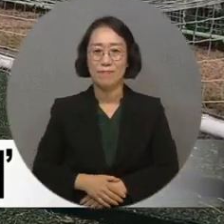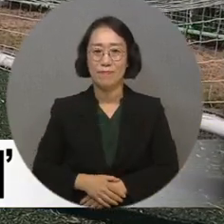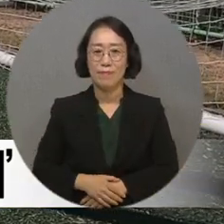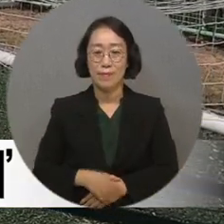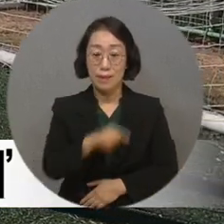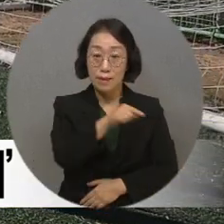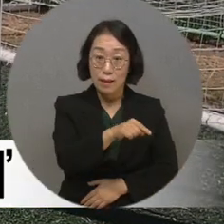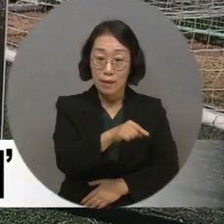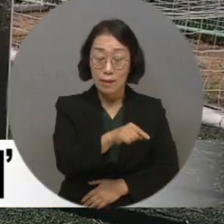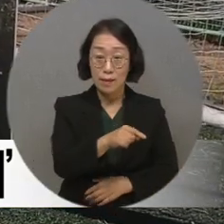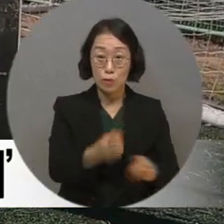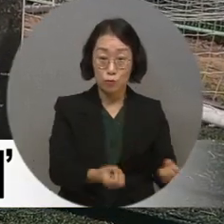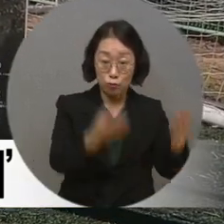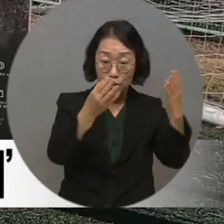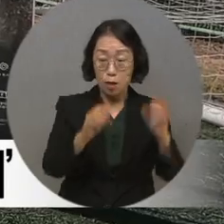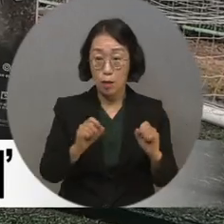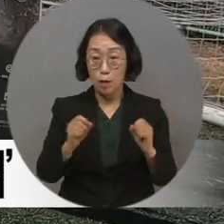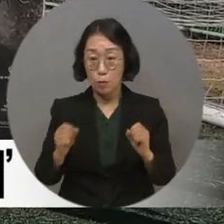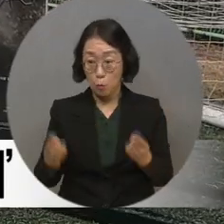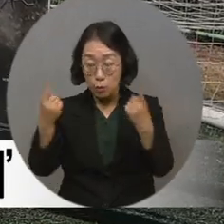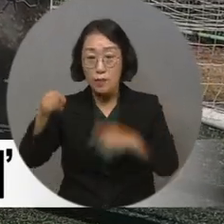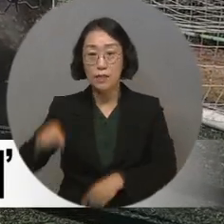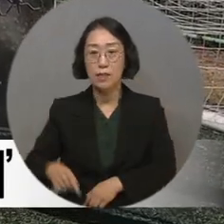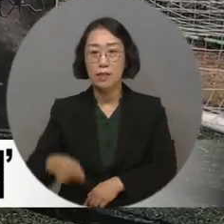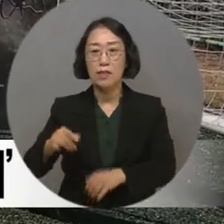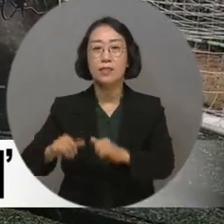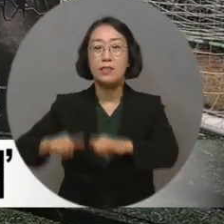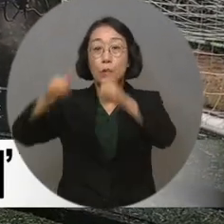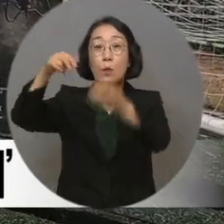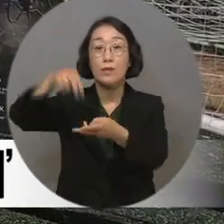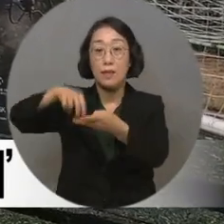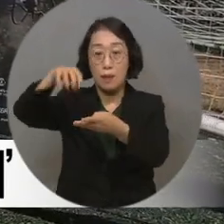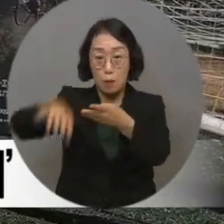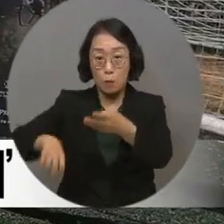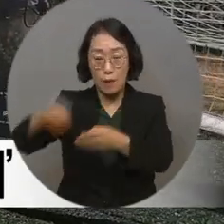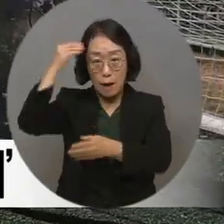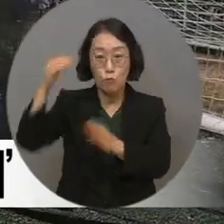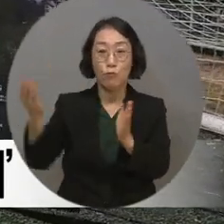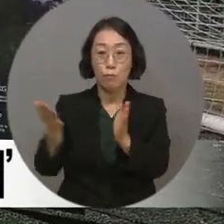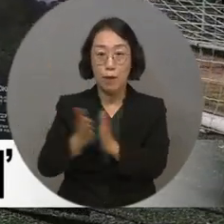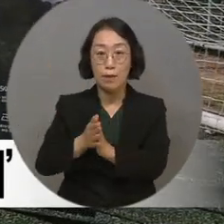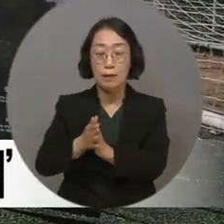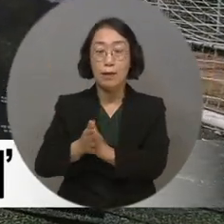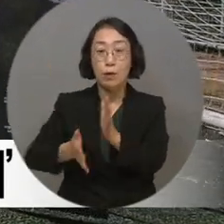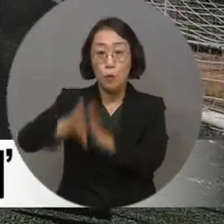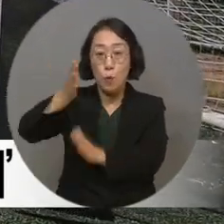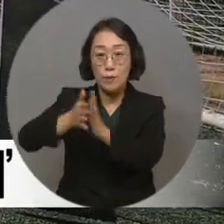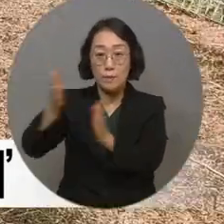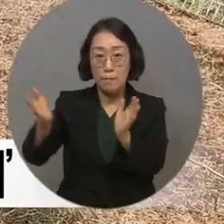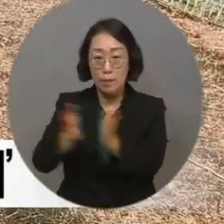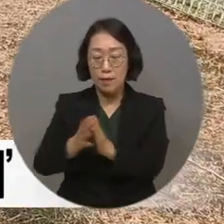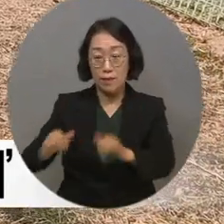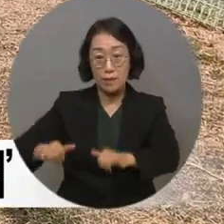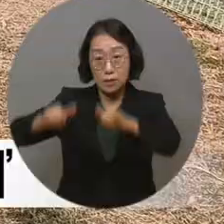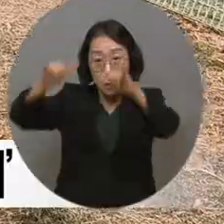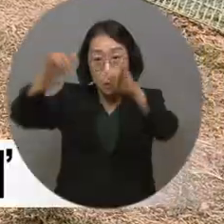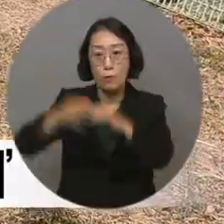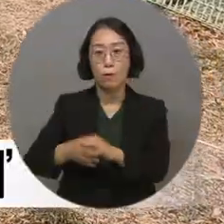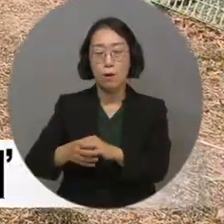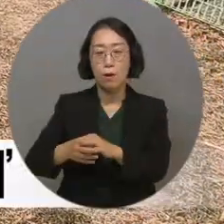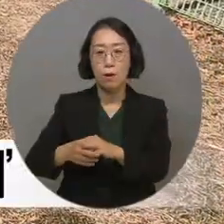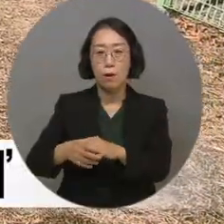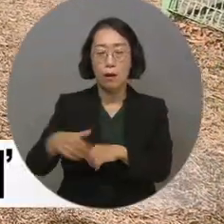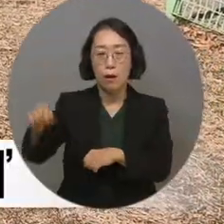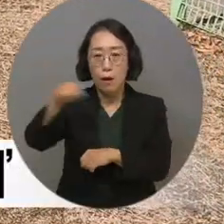같은 기간 10분 거리에 위치한 드론센터에서는 정부의 한국형 도심항공교통 구상을 시연하는 드론